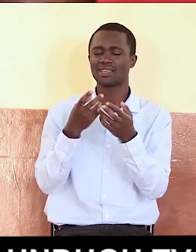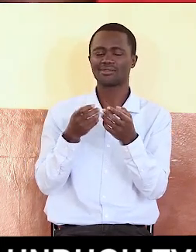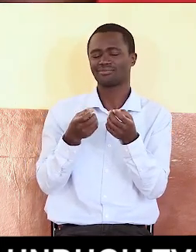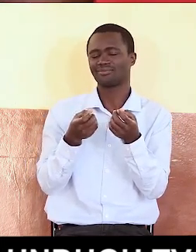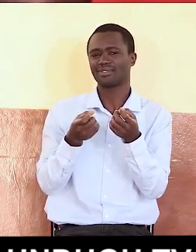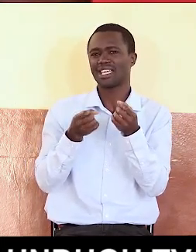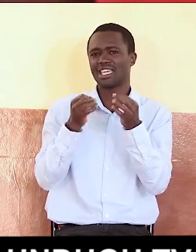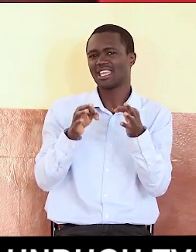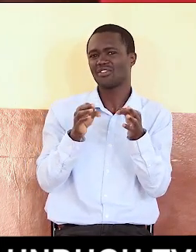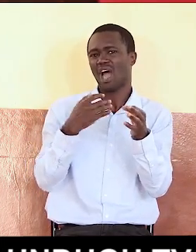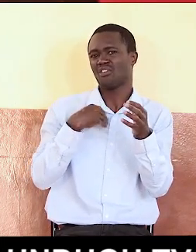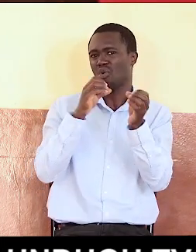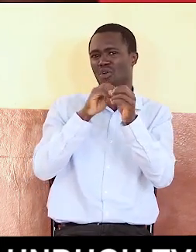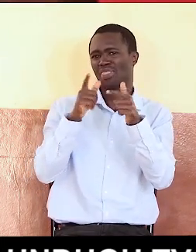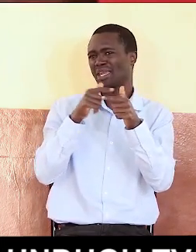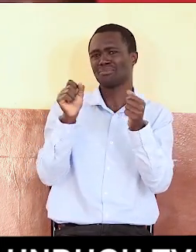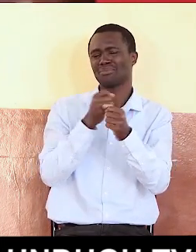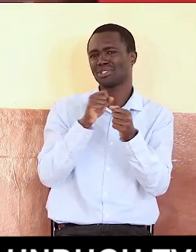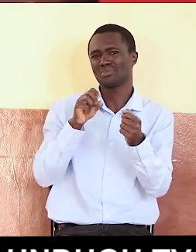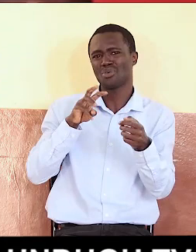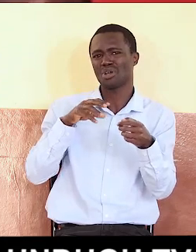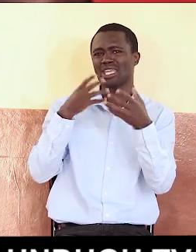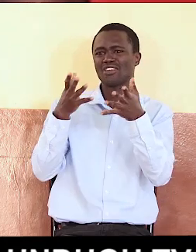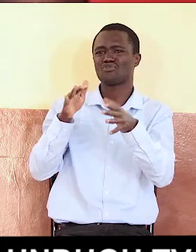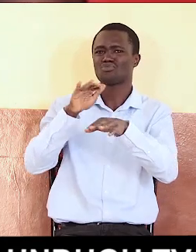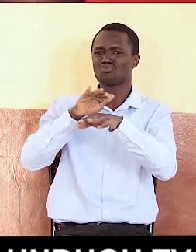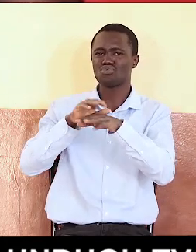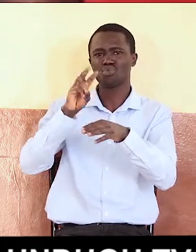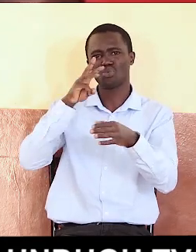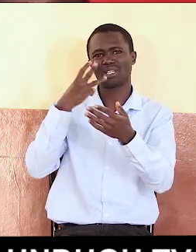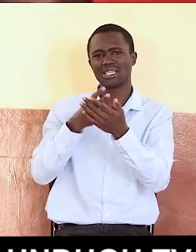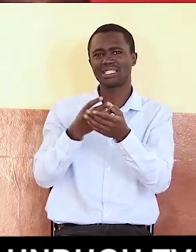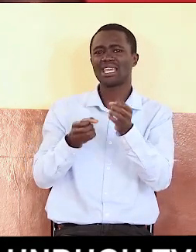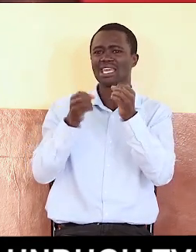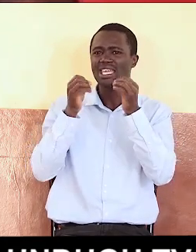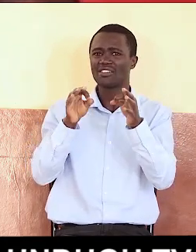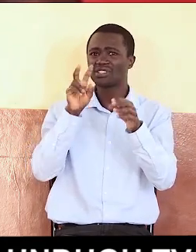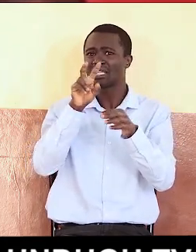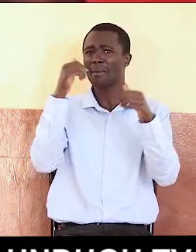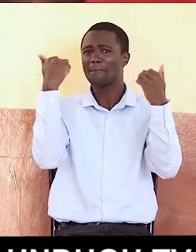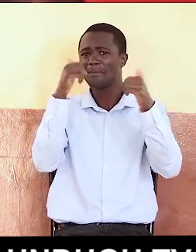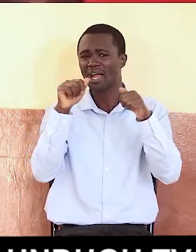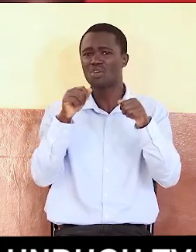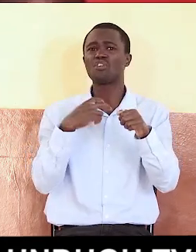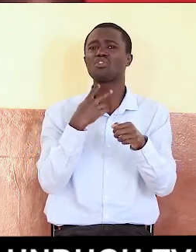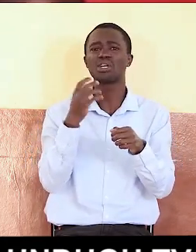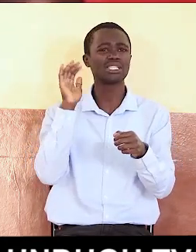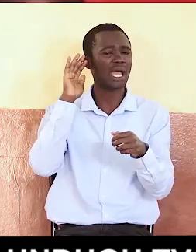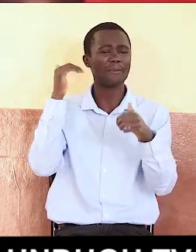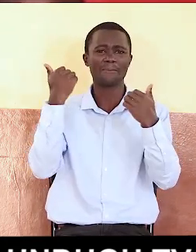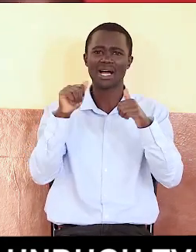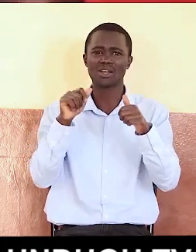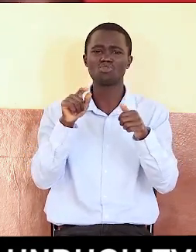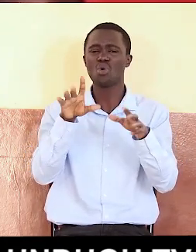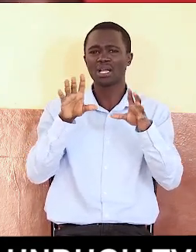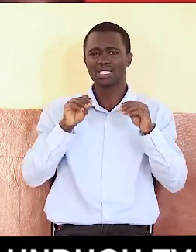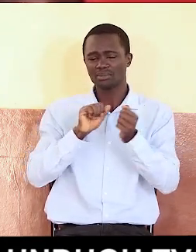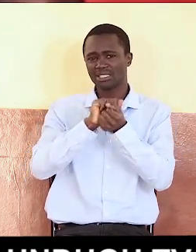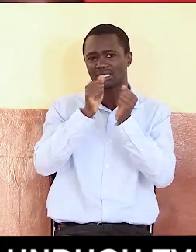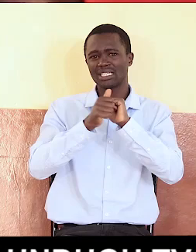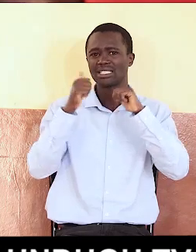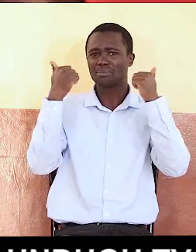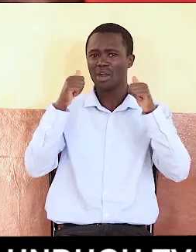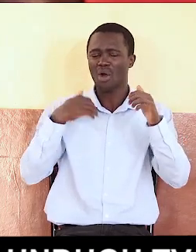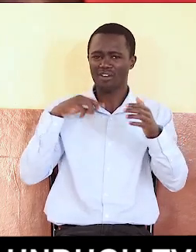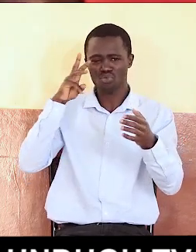gani? Na hujamuona, hujasikia sauti yake, hujakubali kubadilika na uwe na